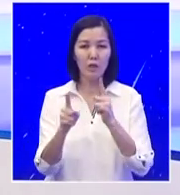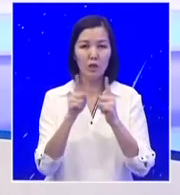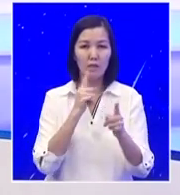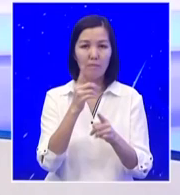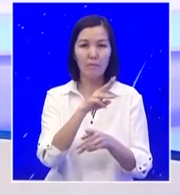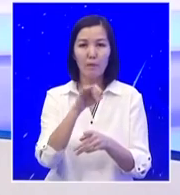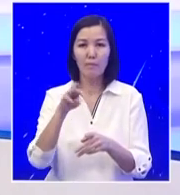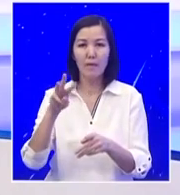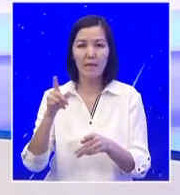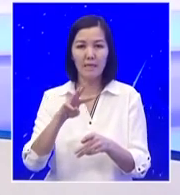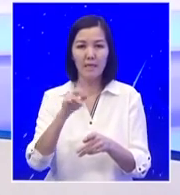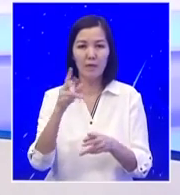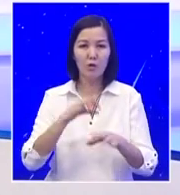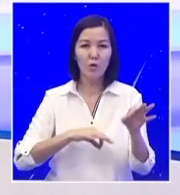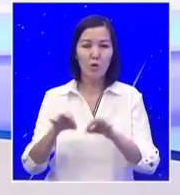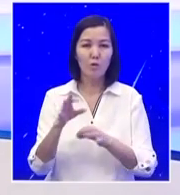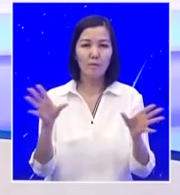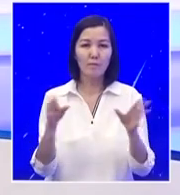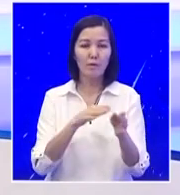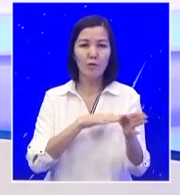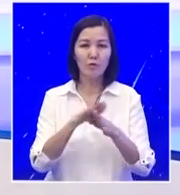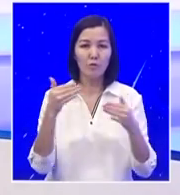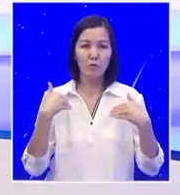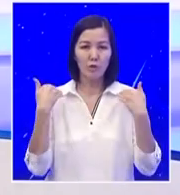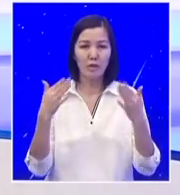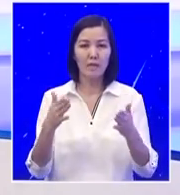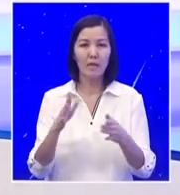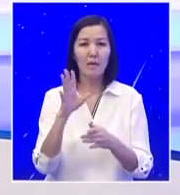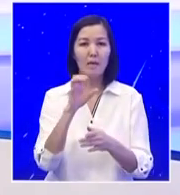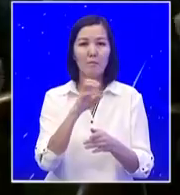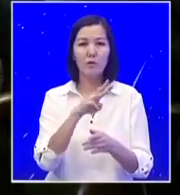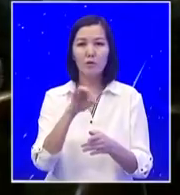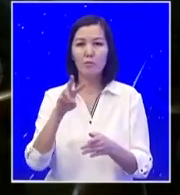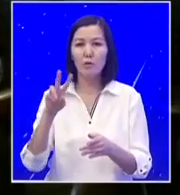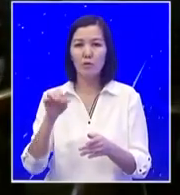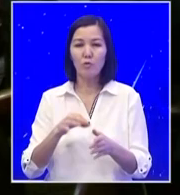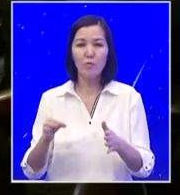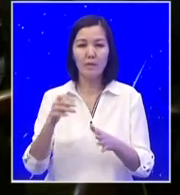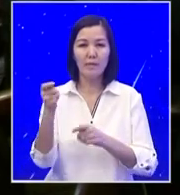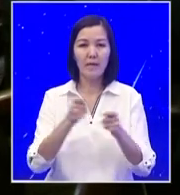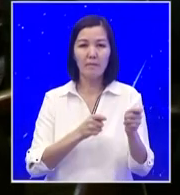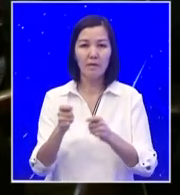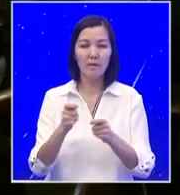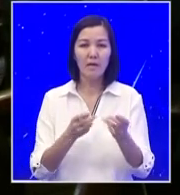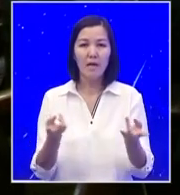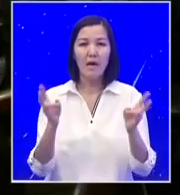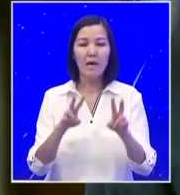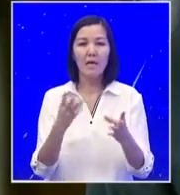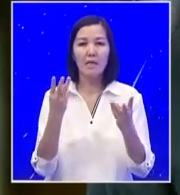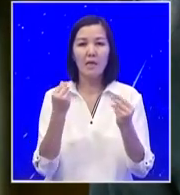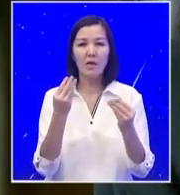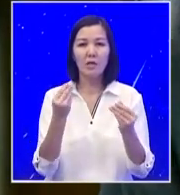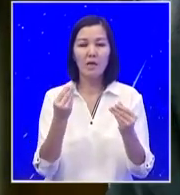олар 1 миллиард теңгенің жобасын бірігіп жүзеге асыруға ұсыныс жасады. Яғни 500 миллион облыс әкімінен болса, қалған